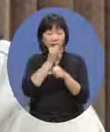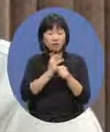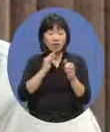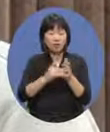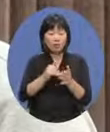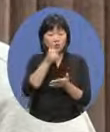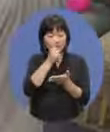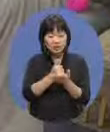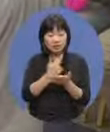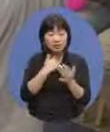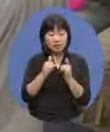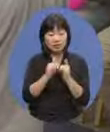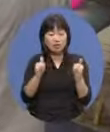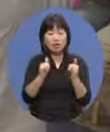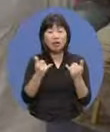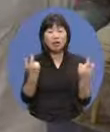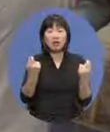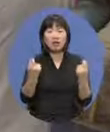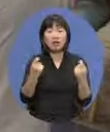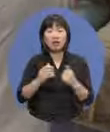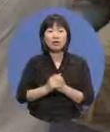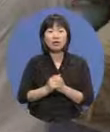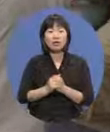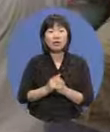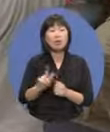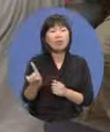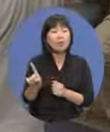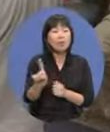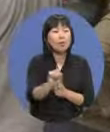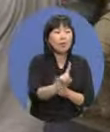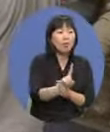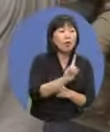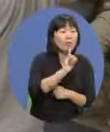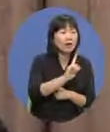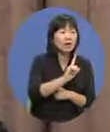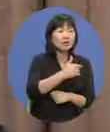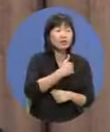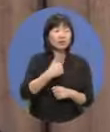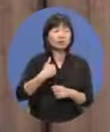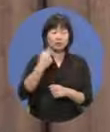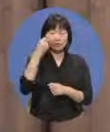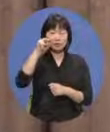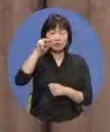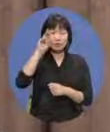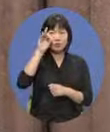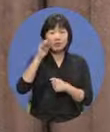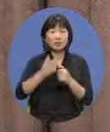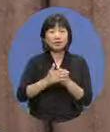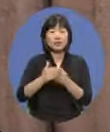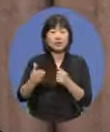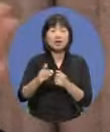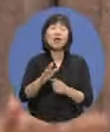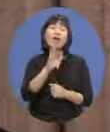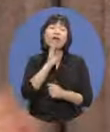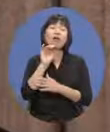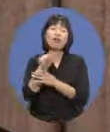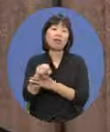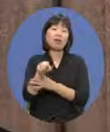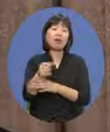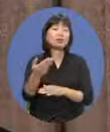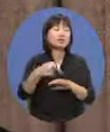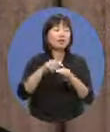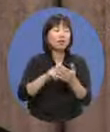죄진 사람처럼. 그랬구나. 어땠구나. 충분히 그냥 눈을 보고 그랬구나. 우리 당신